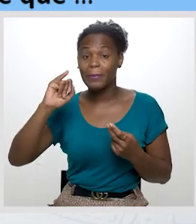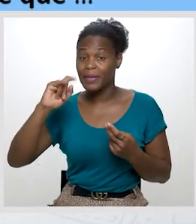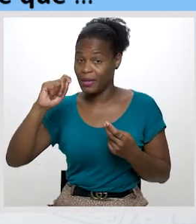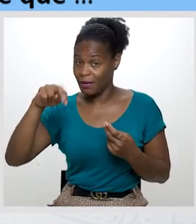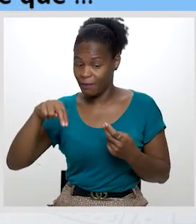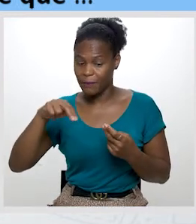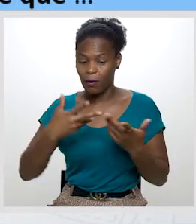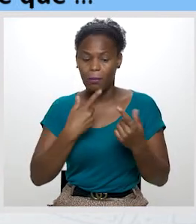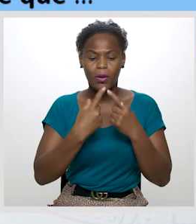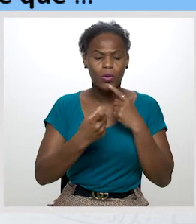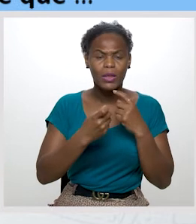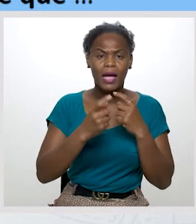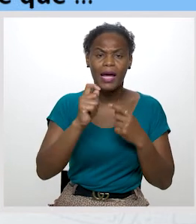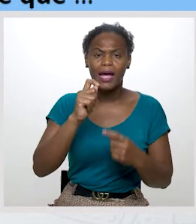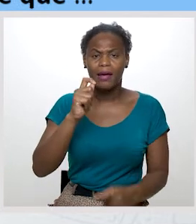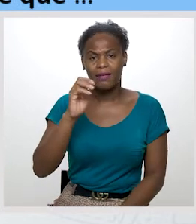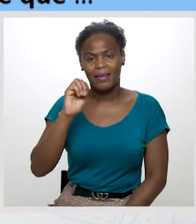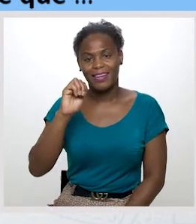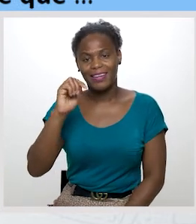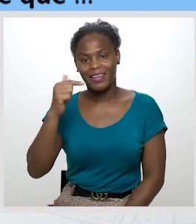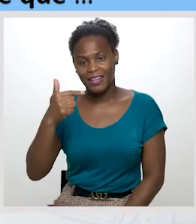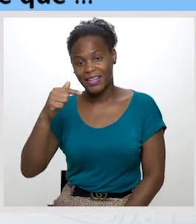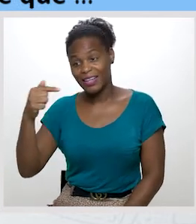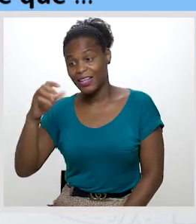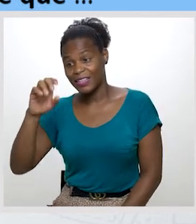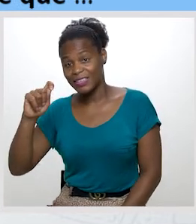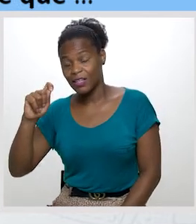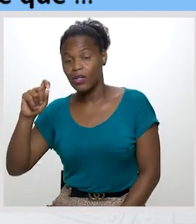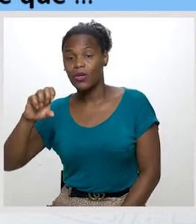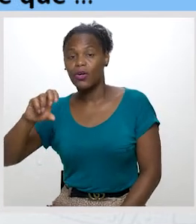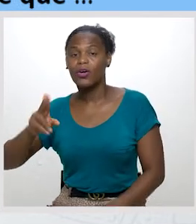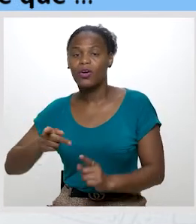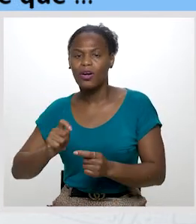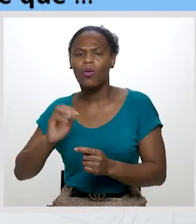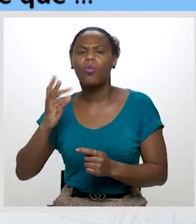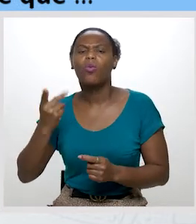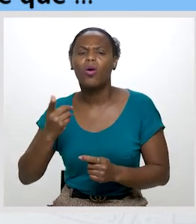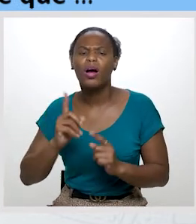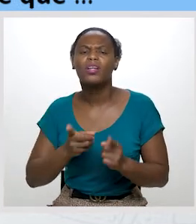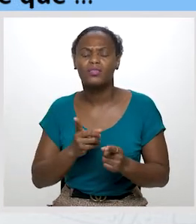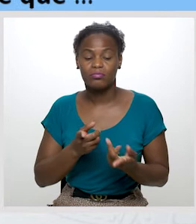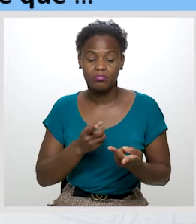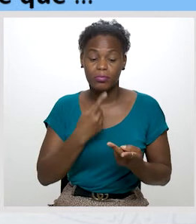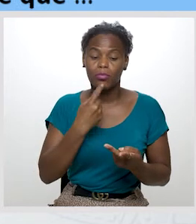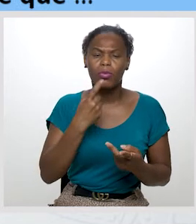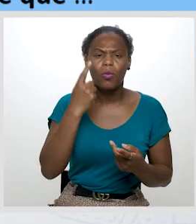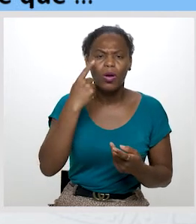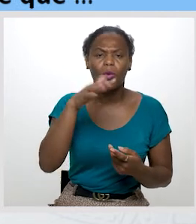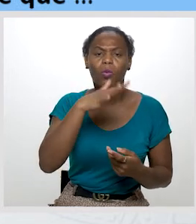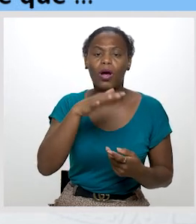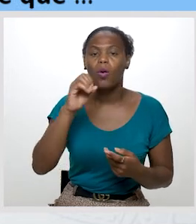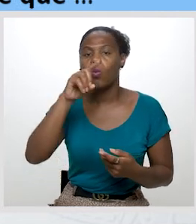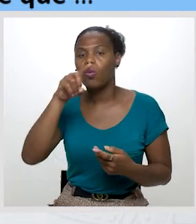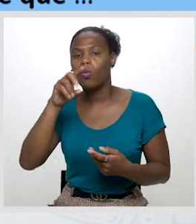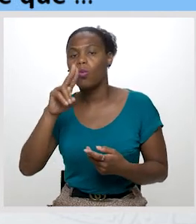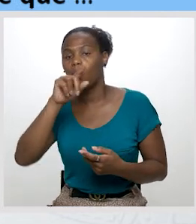question avec est-ce que, on va dire combien est-ce que. Pour connaître le lieu, on peut demander où ou